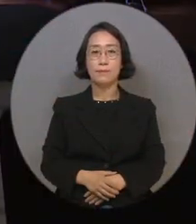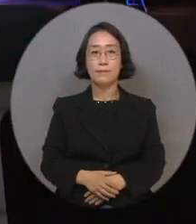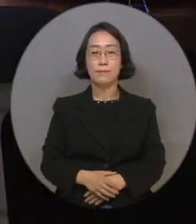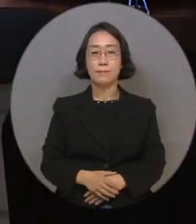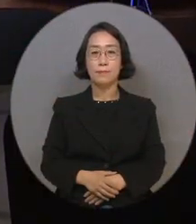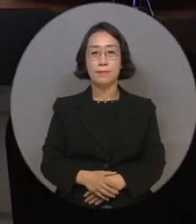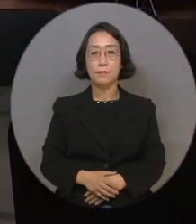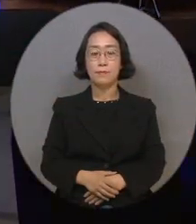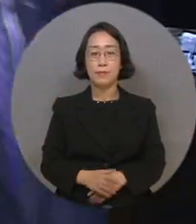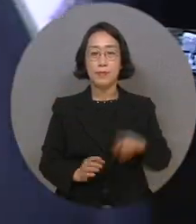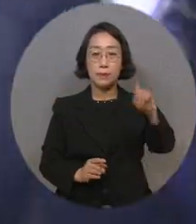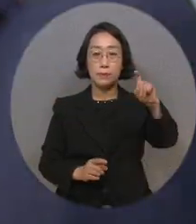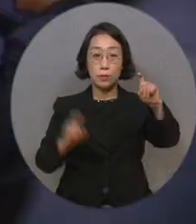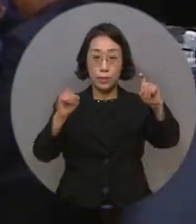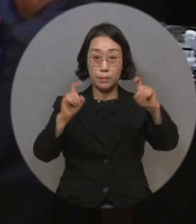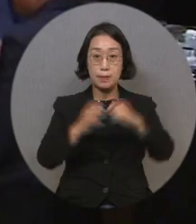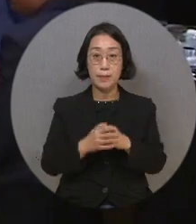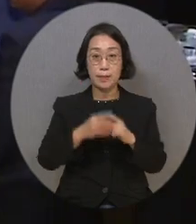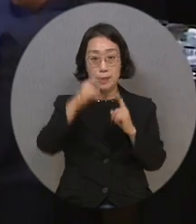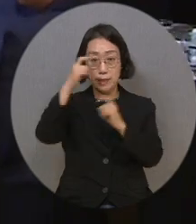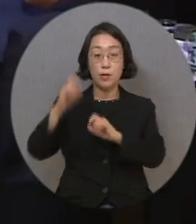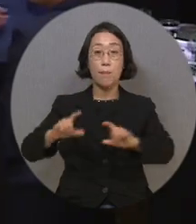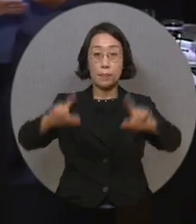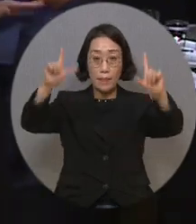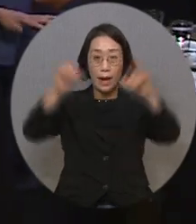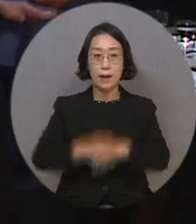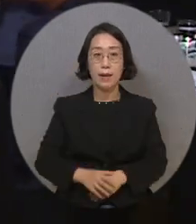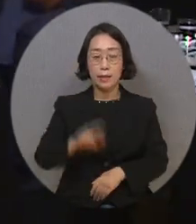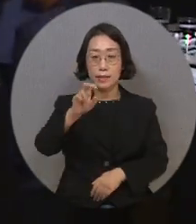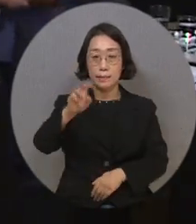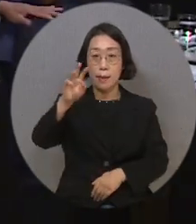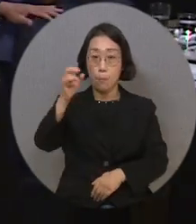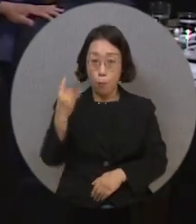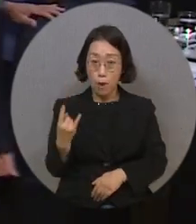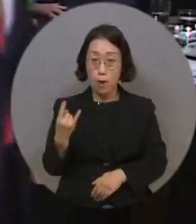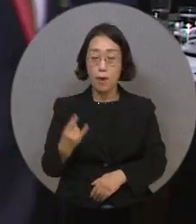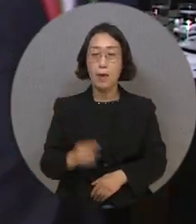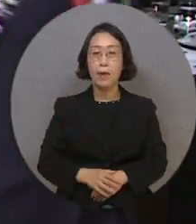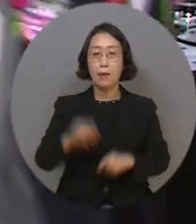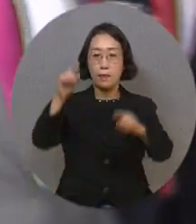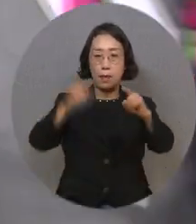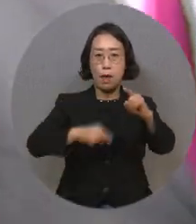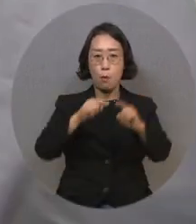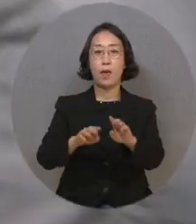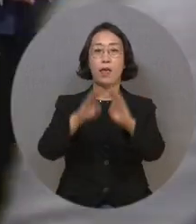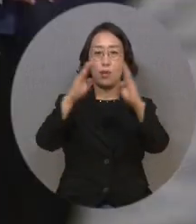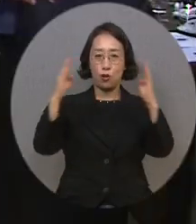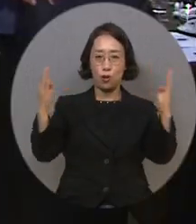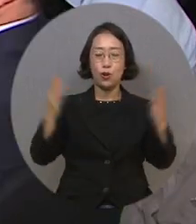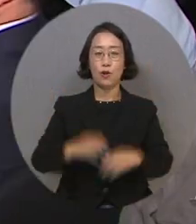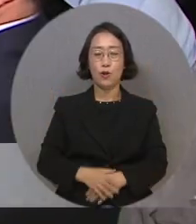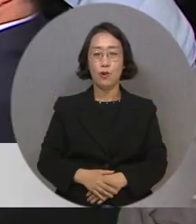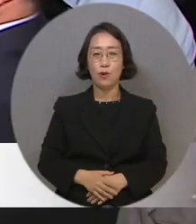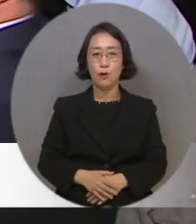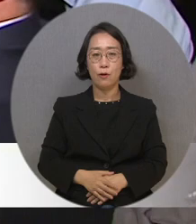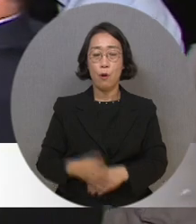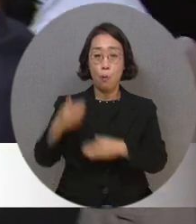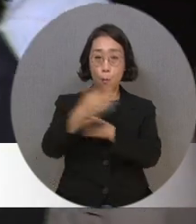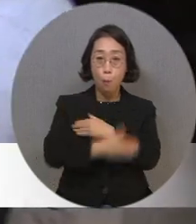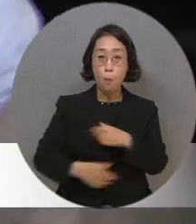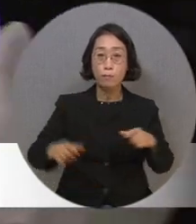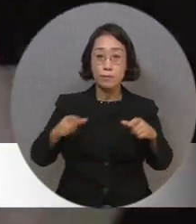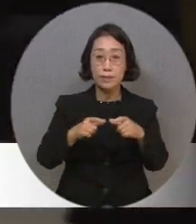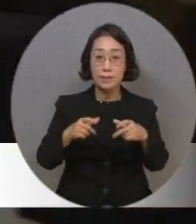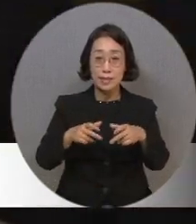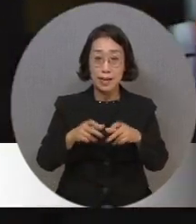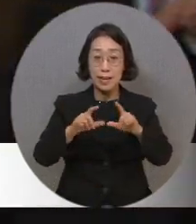지난 10일 지체장애인의 날을 기념하는 제23회 전국 지체장애인 대회가 개최됐습니다. 지체장애인의